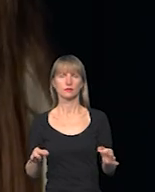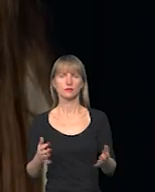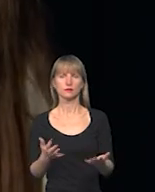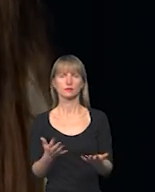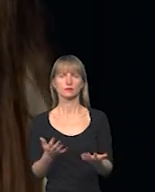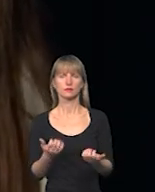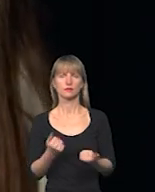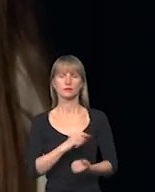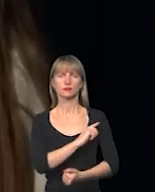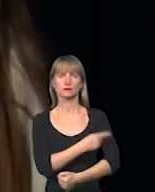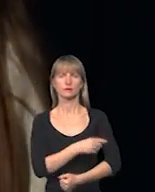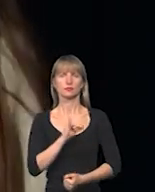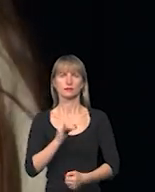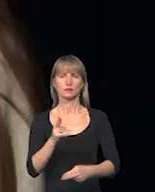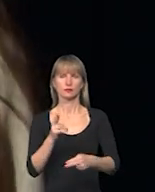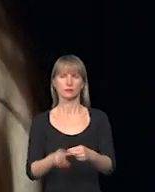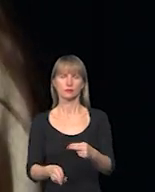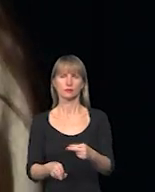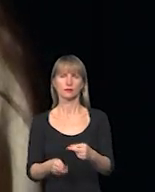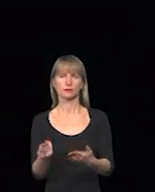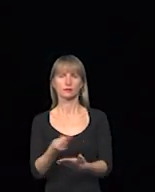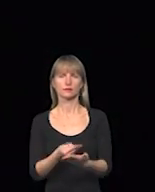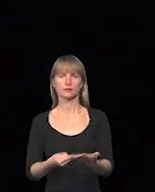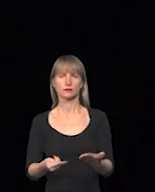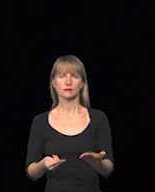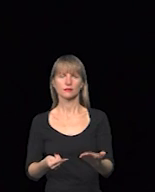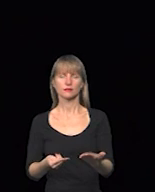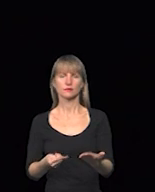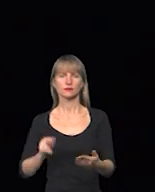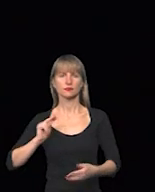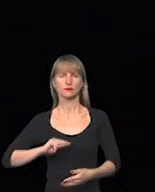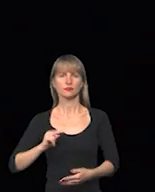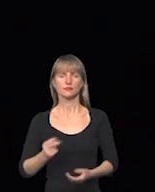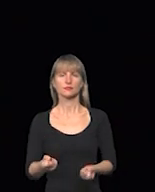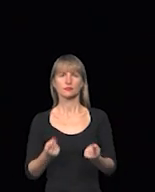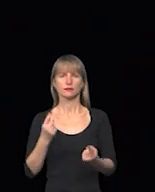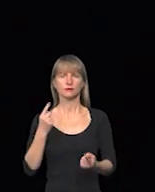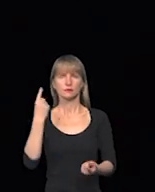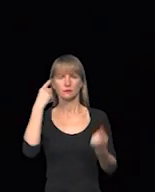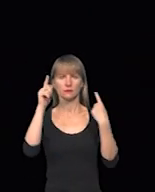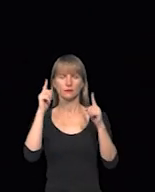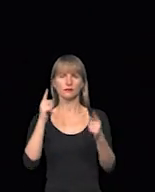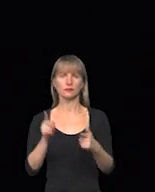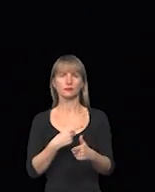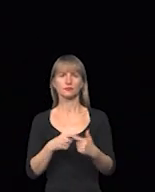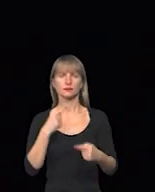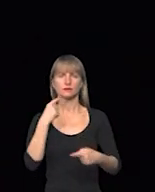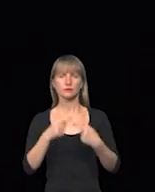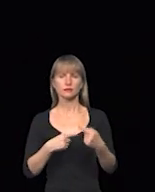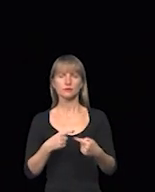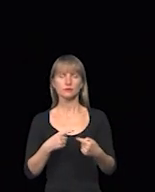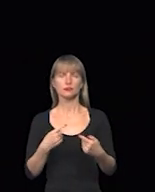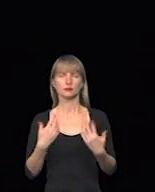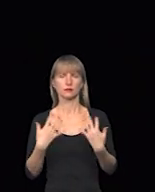взятися силами і завершити його. В ході роботи виникає імпровізація, чи завжди все за